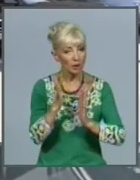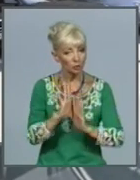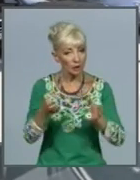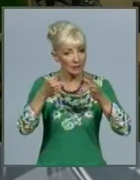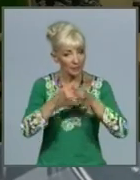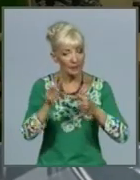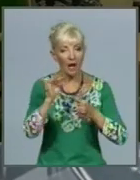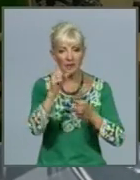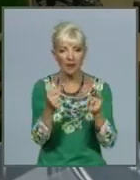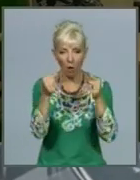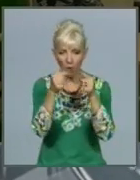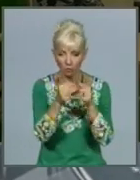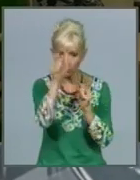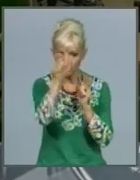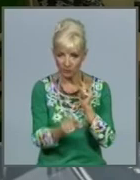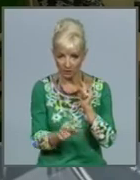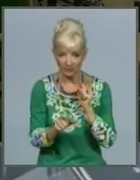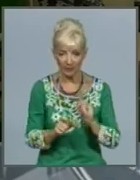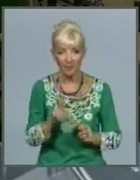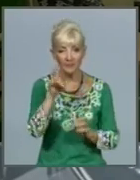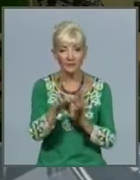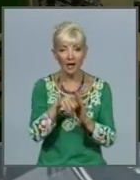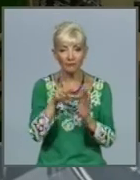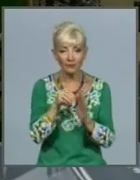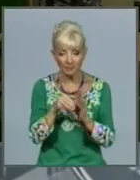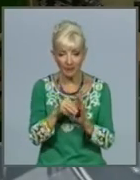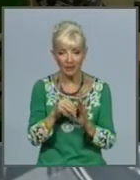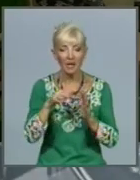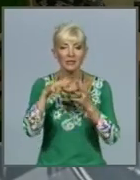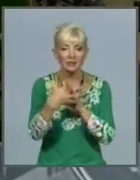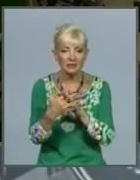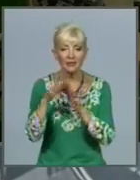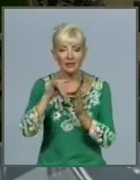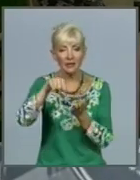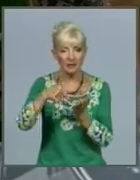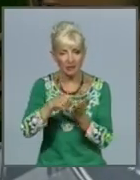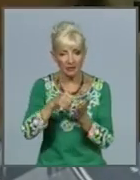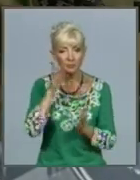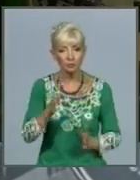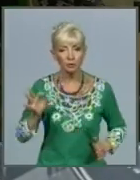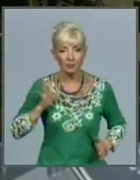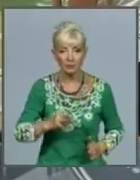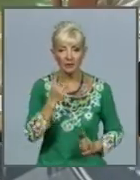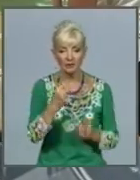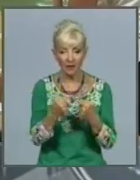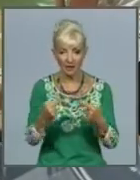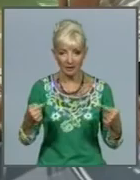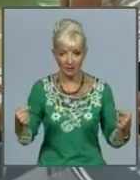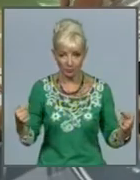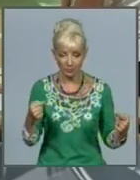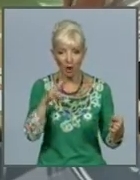списку партії. На виборах голів сільських, селищних та міських будуть застосовуватися два різновиди мажоритарної системи.